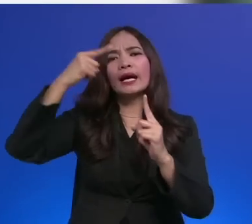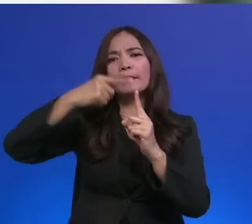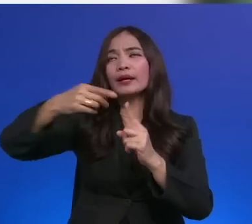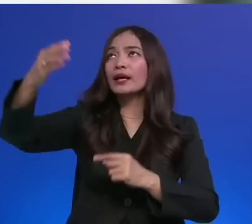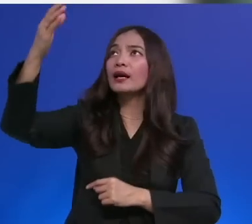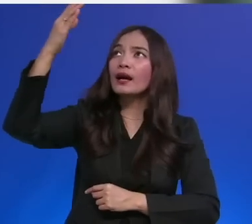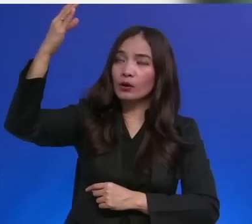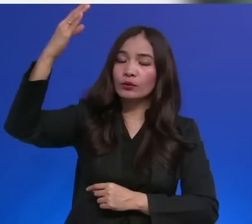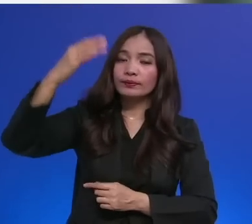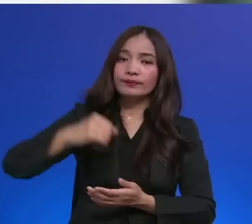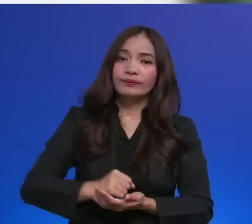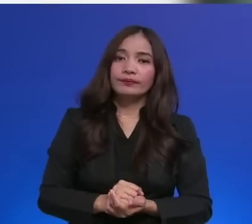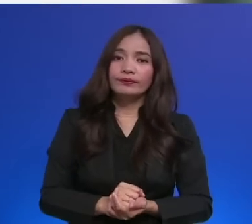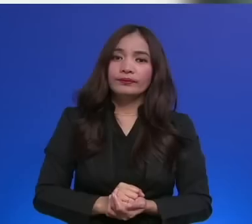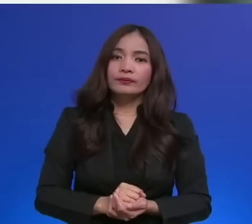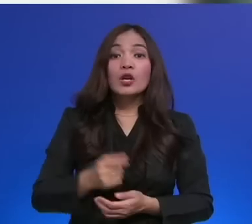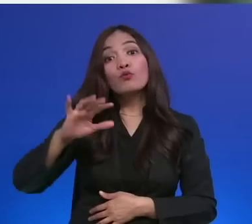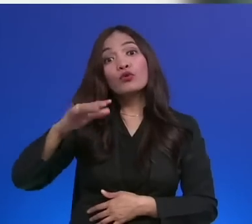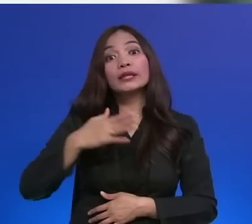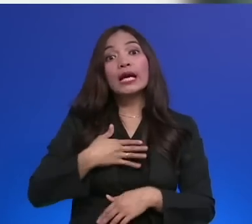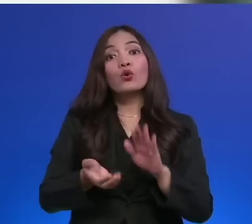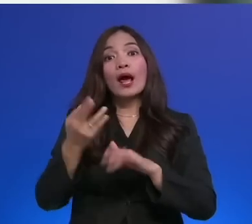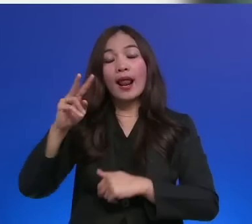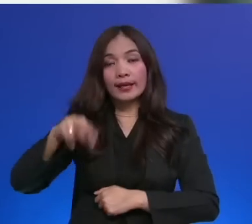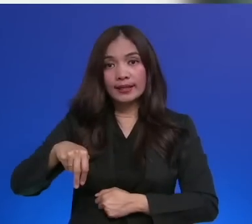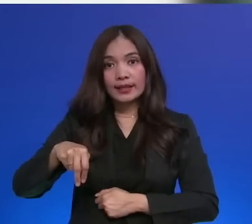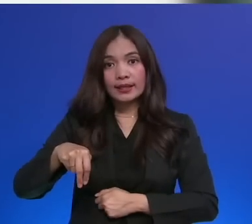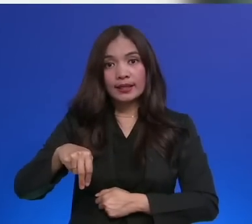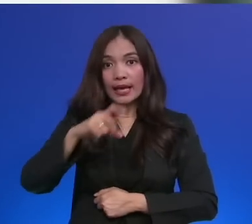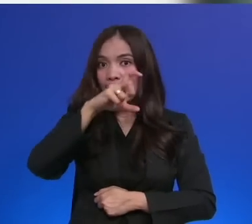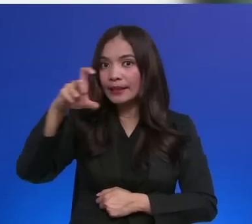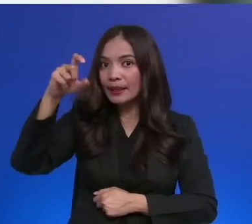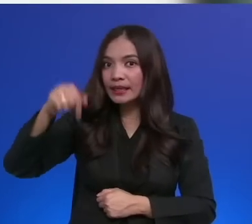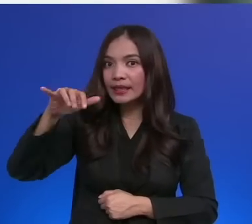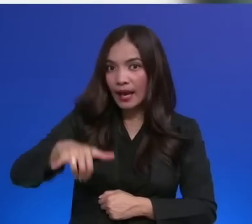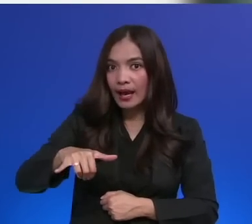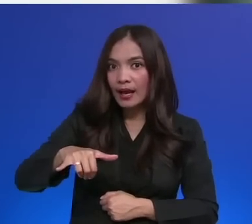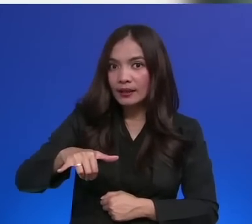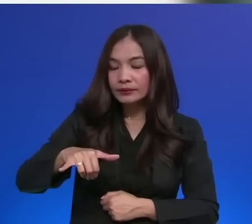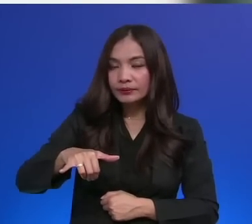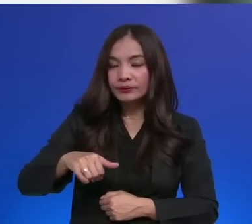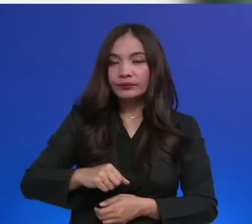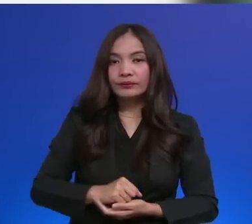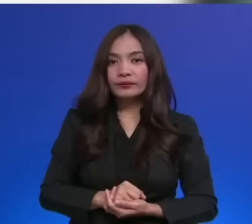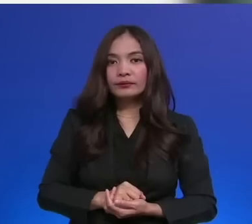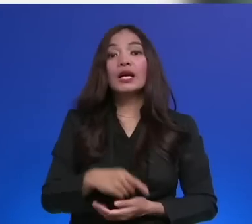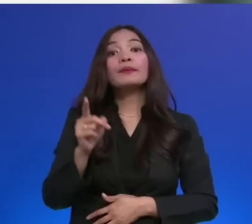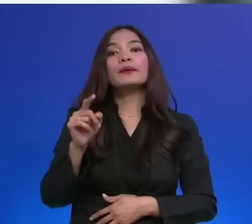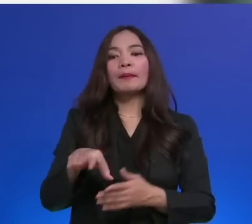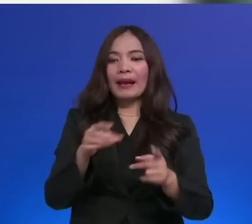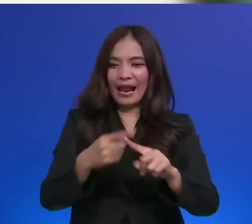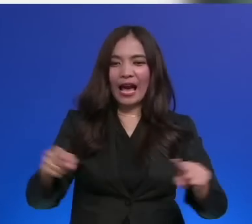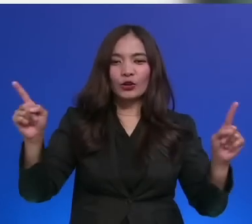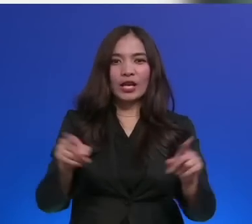ya. Mungkin perlu saya ulangi lagi kalimat ini ya, saudara-saudara. Karena lagunya bagus